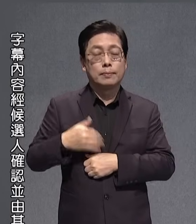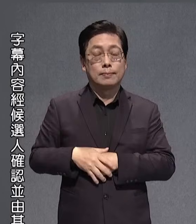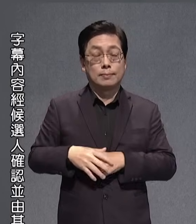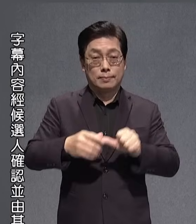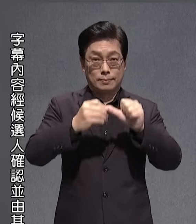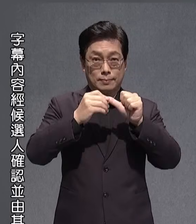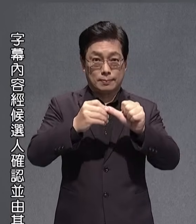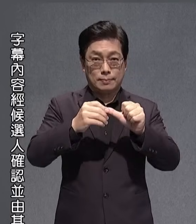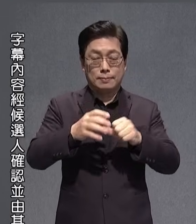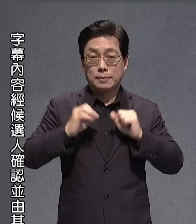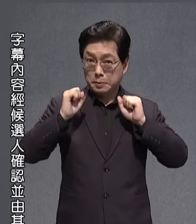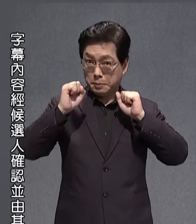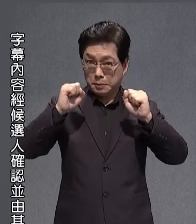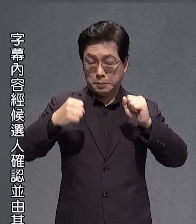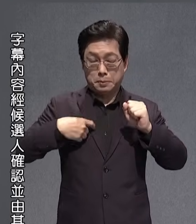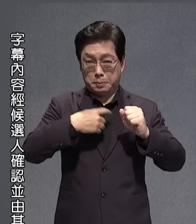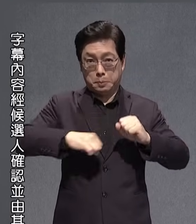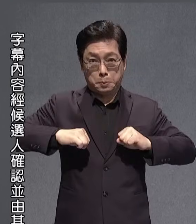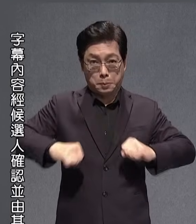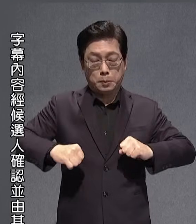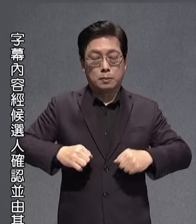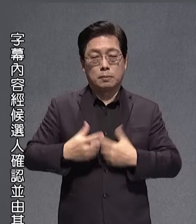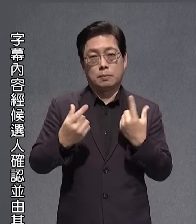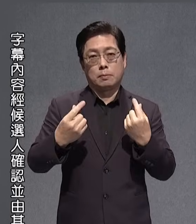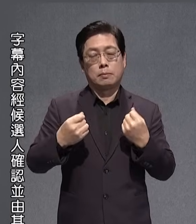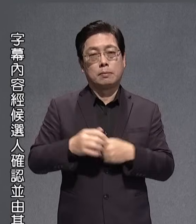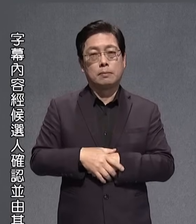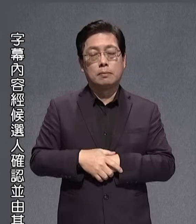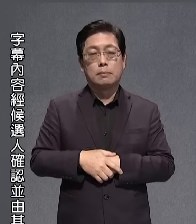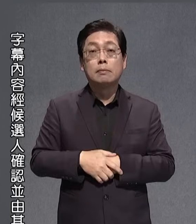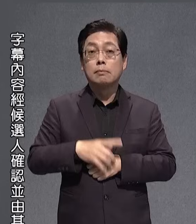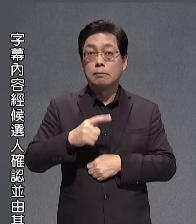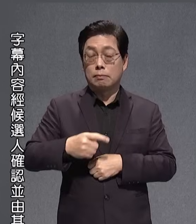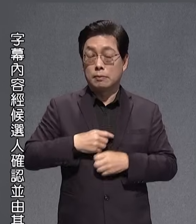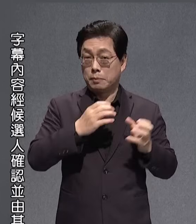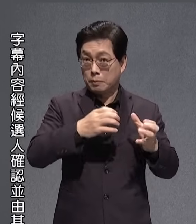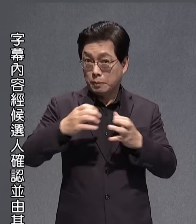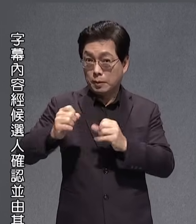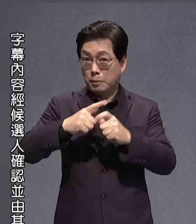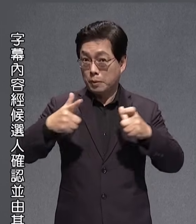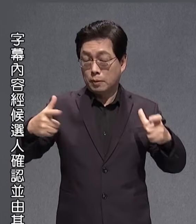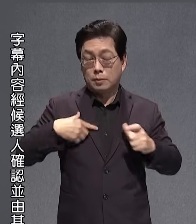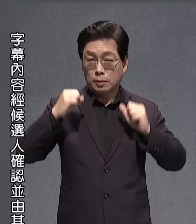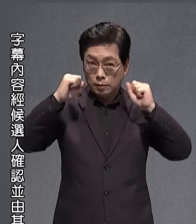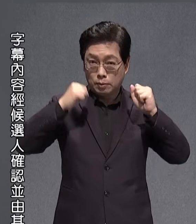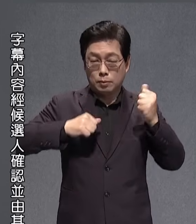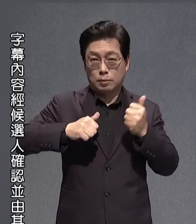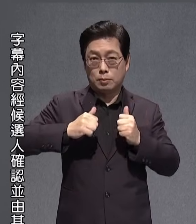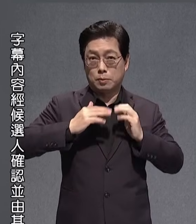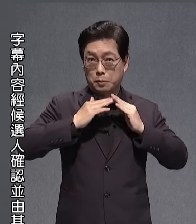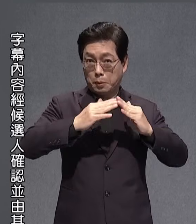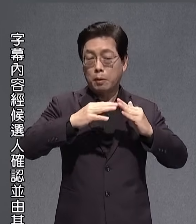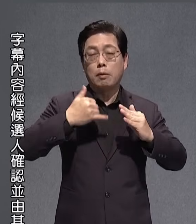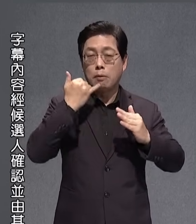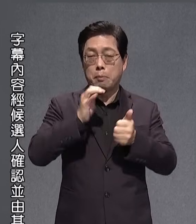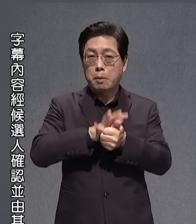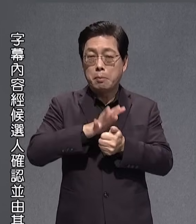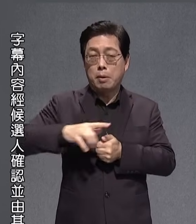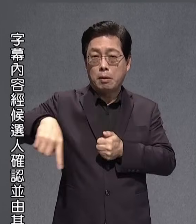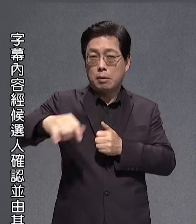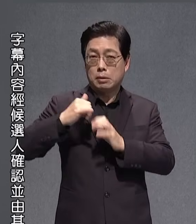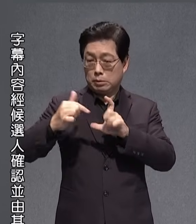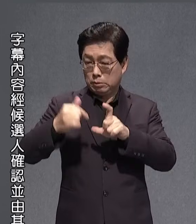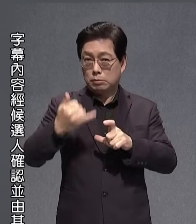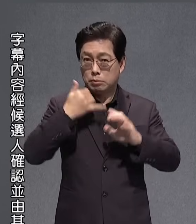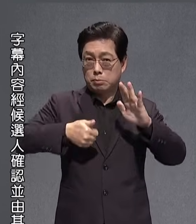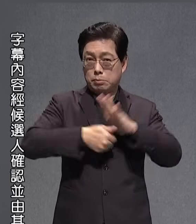会提倡体育强身、全民健身，应当广设综合型运动场馆，方便民众在社区就可